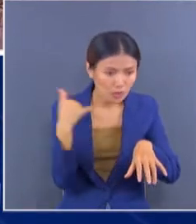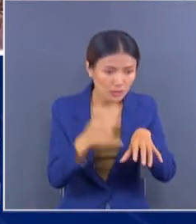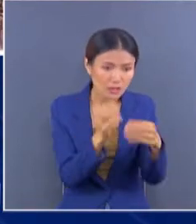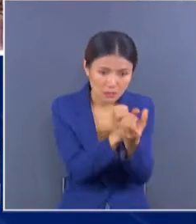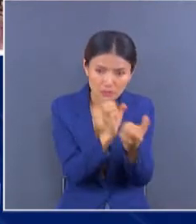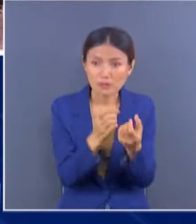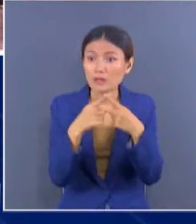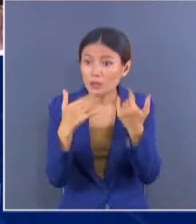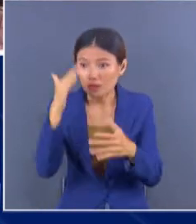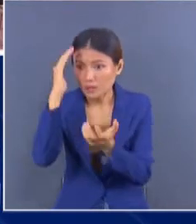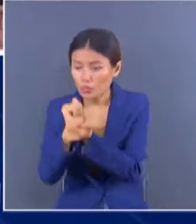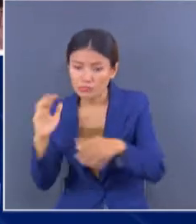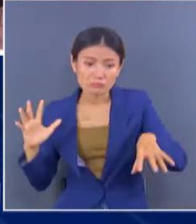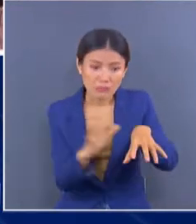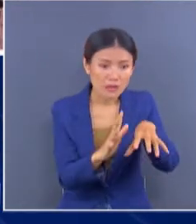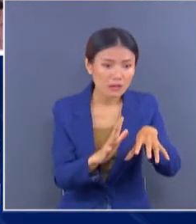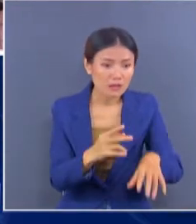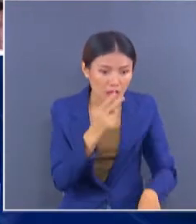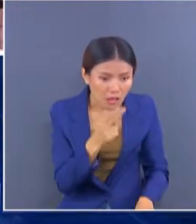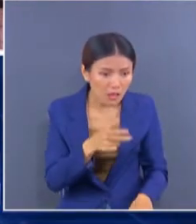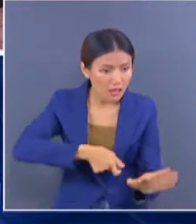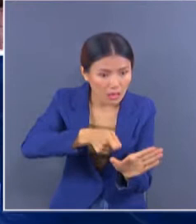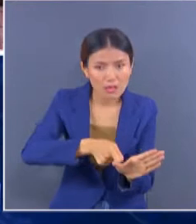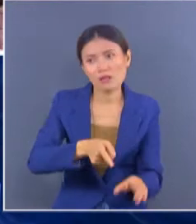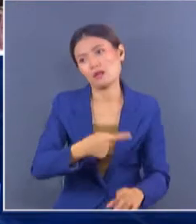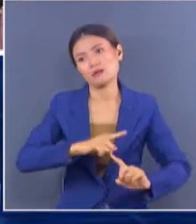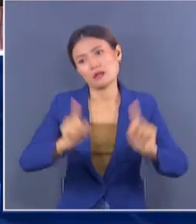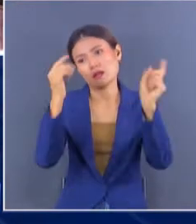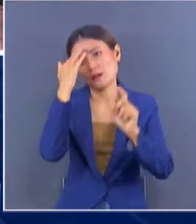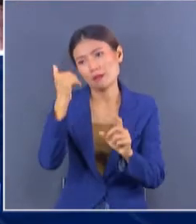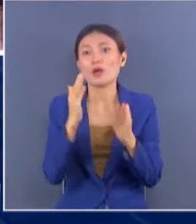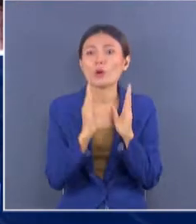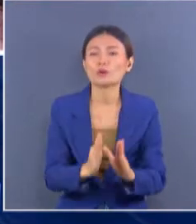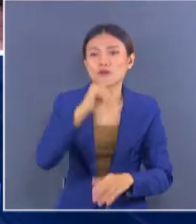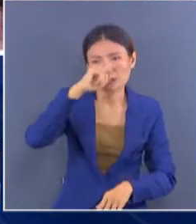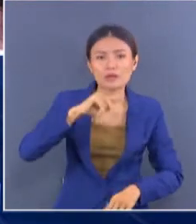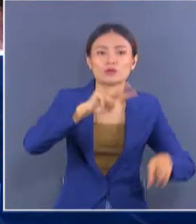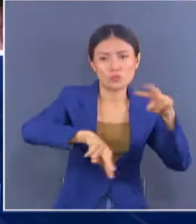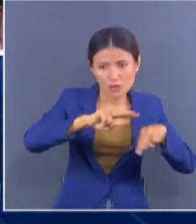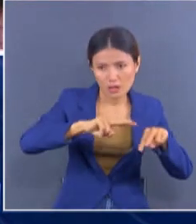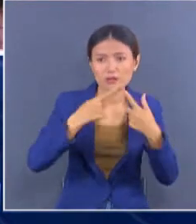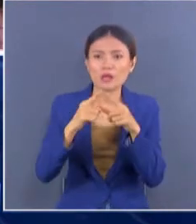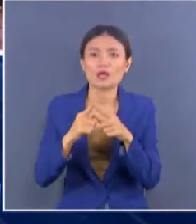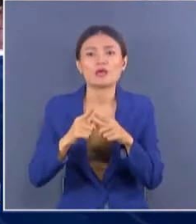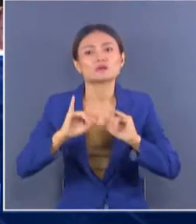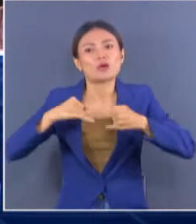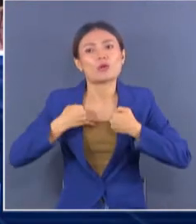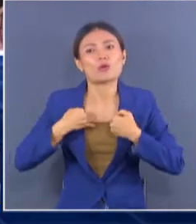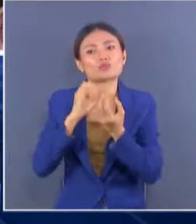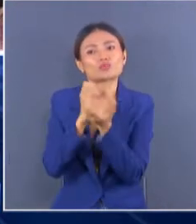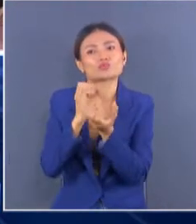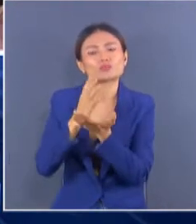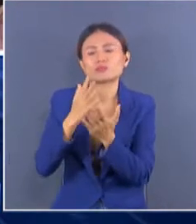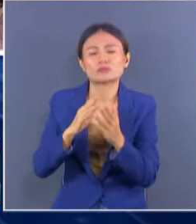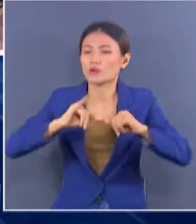เร็วแล้วระบุว่ามีการควบคุมดูแลโดยคนไทยมีนายทุนเป็นคนจีนและมีเงินหมุนเวียนเนี่ยเ